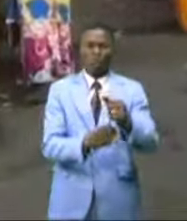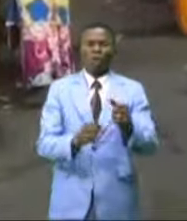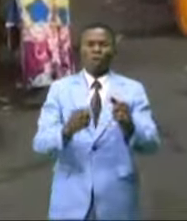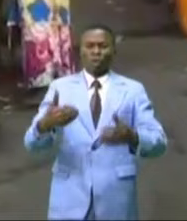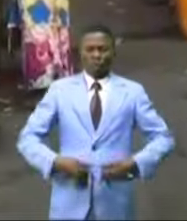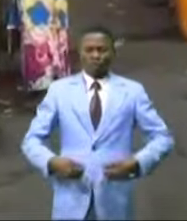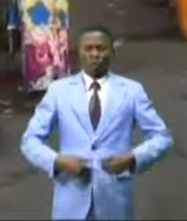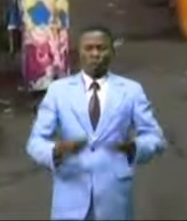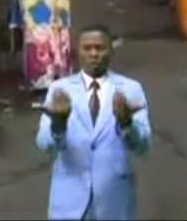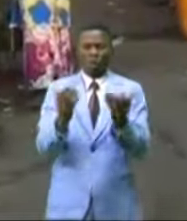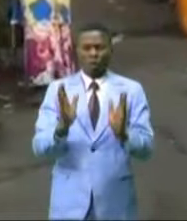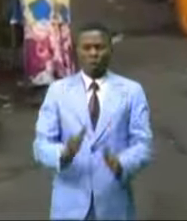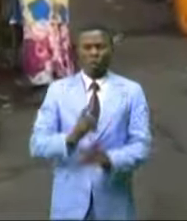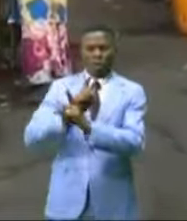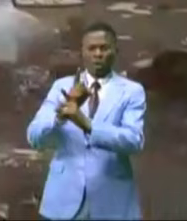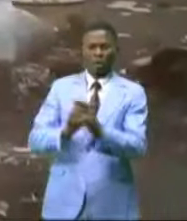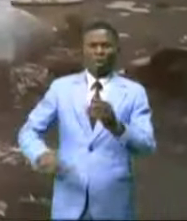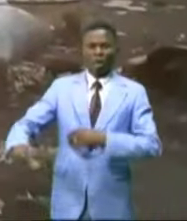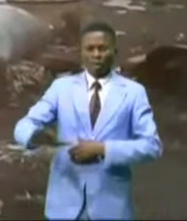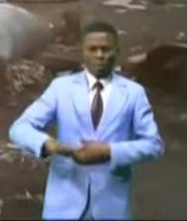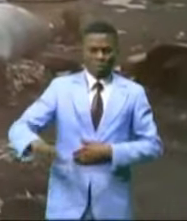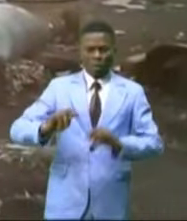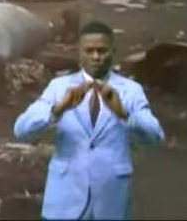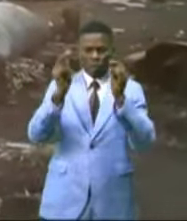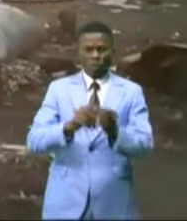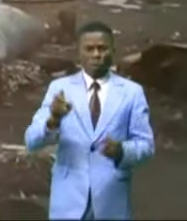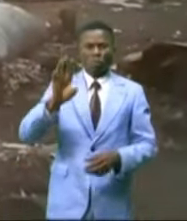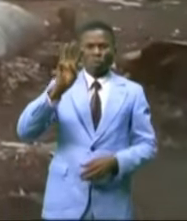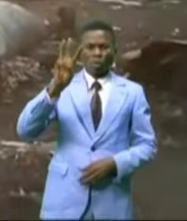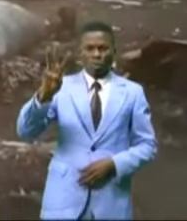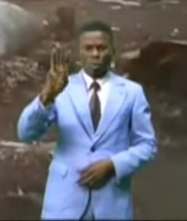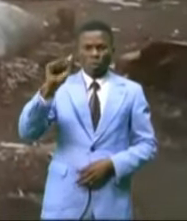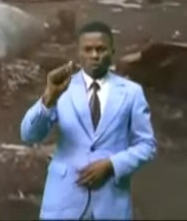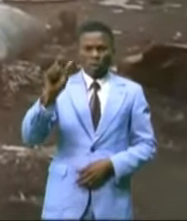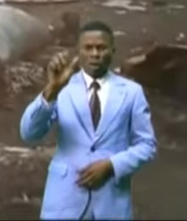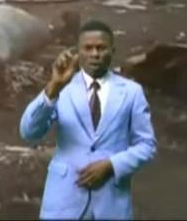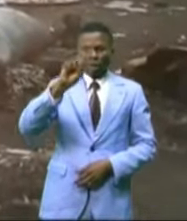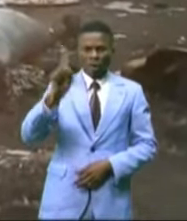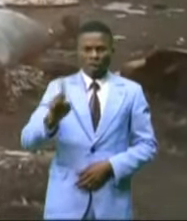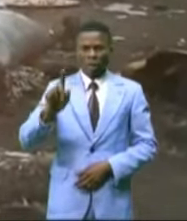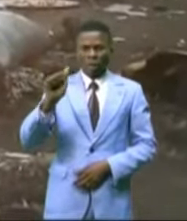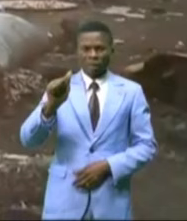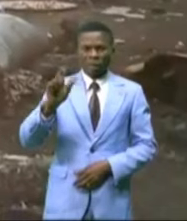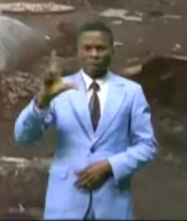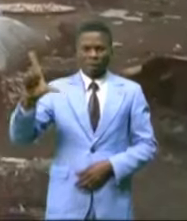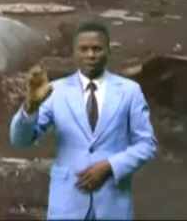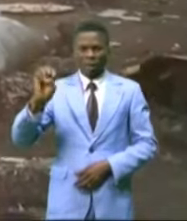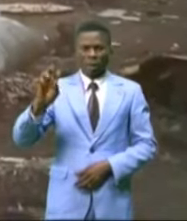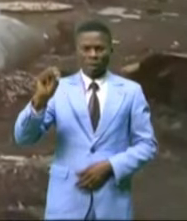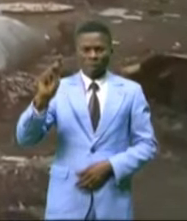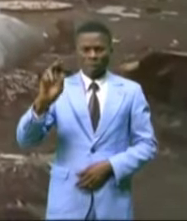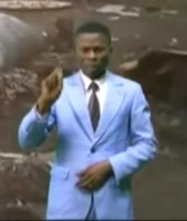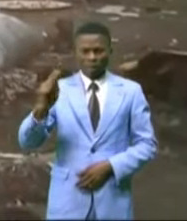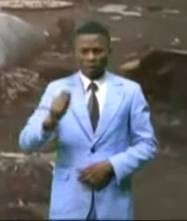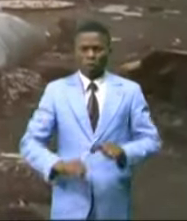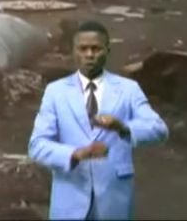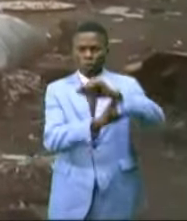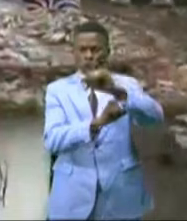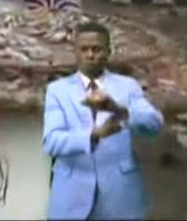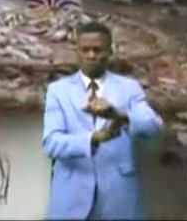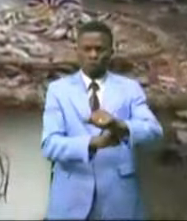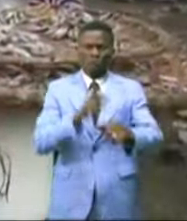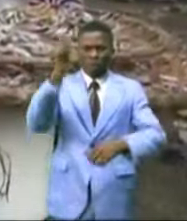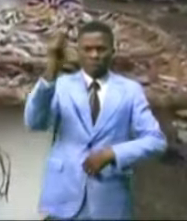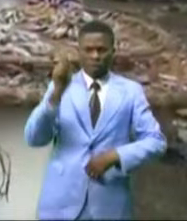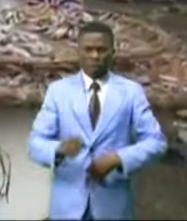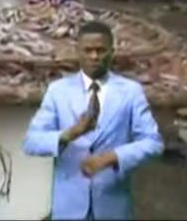défense de la patrie wasalendo ont stoppé net l'avancée du M23 RDF sur les collines de maleré